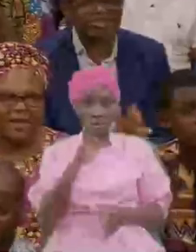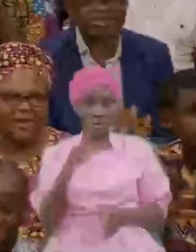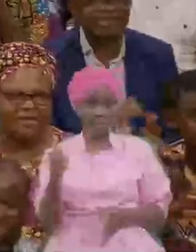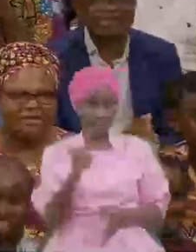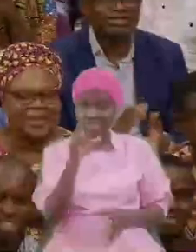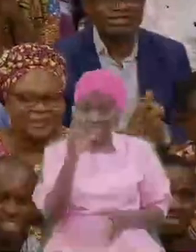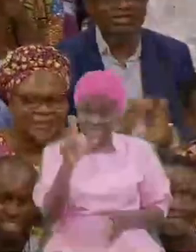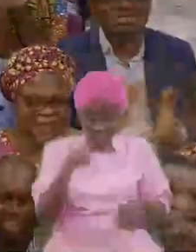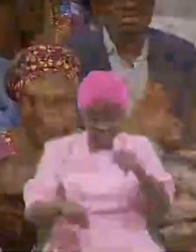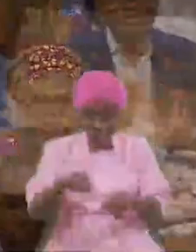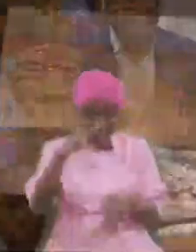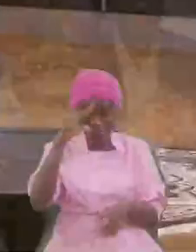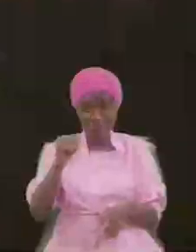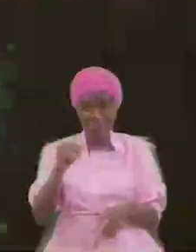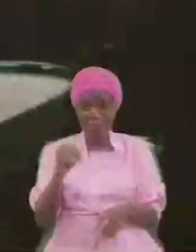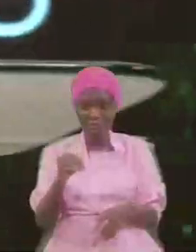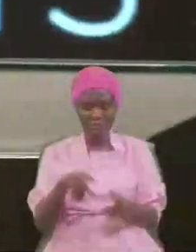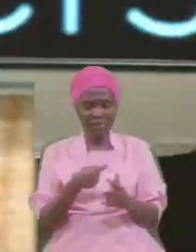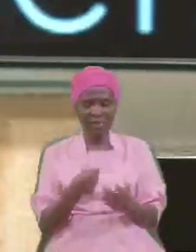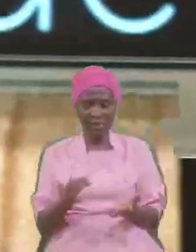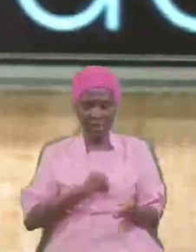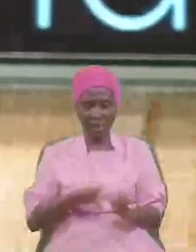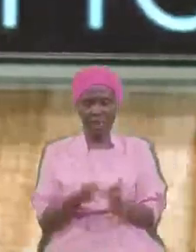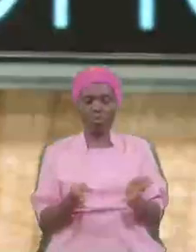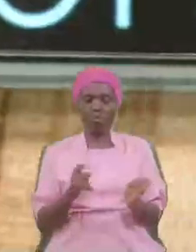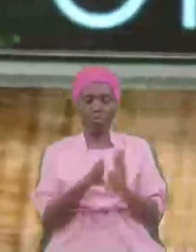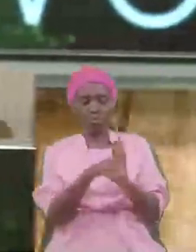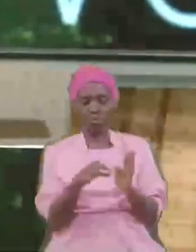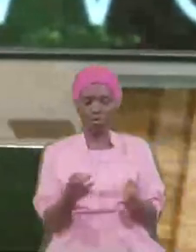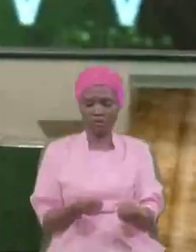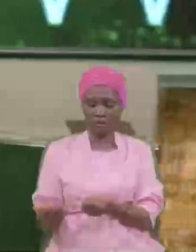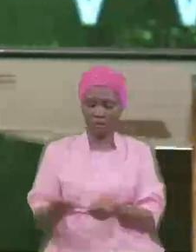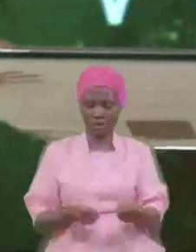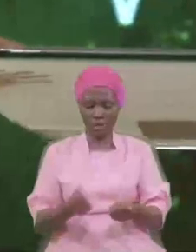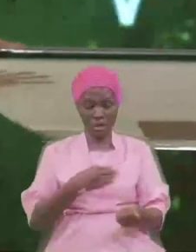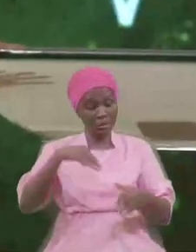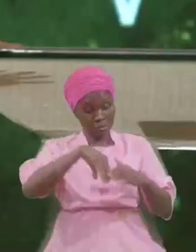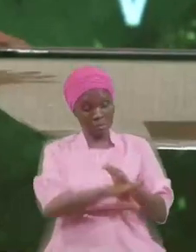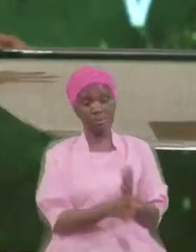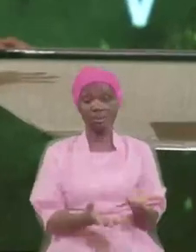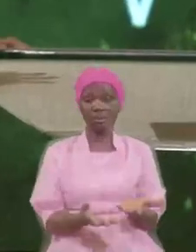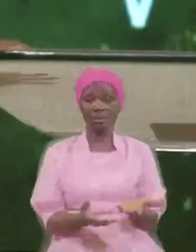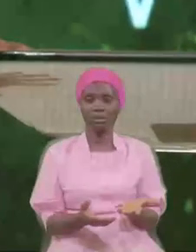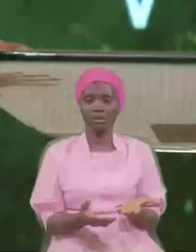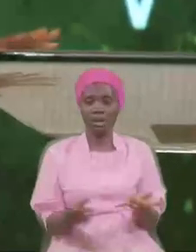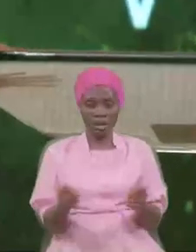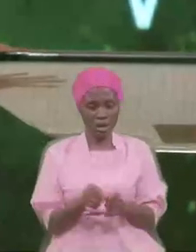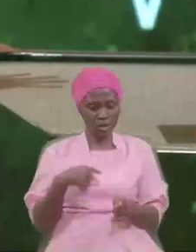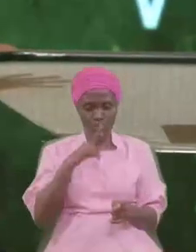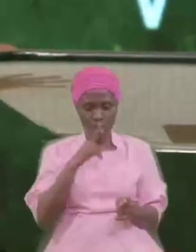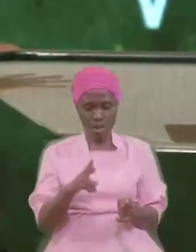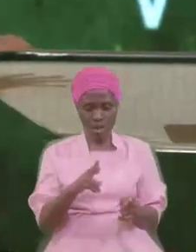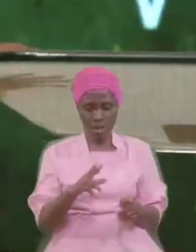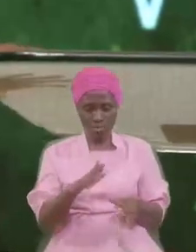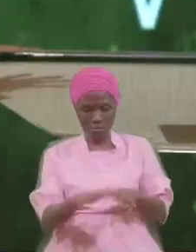Les trois. Et puis, j'ai ouvert la portière et je suis rentré. Comme on s'en